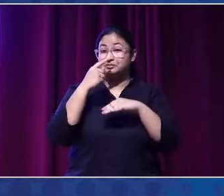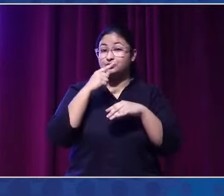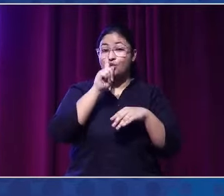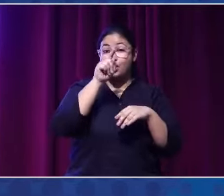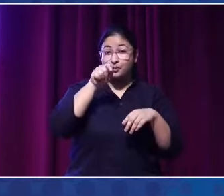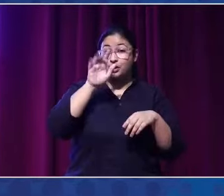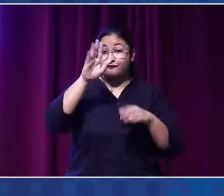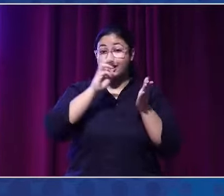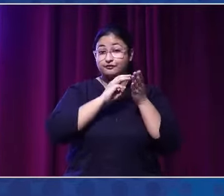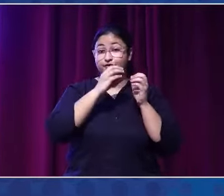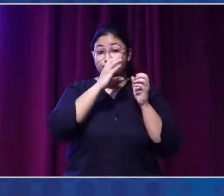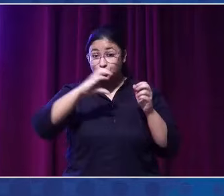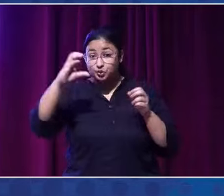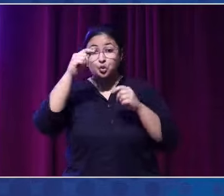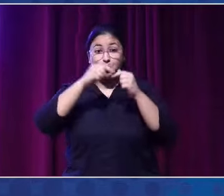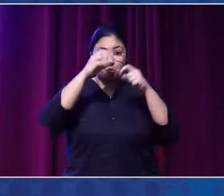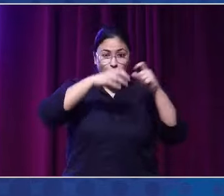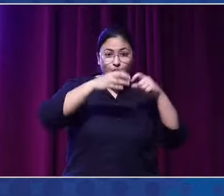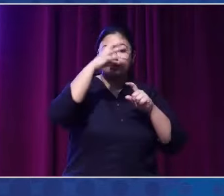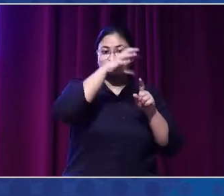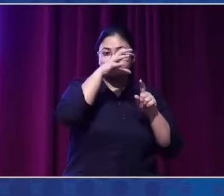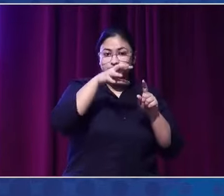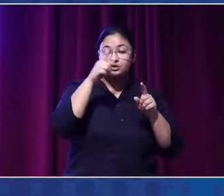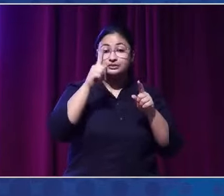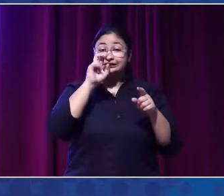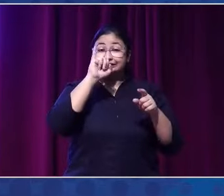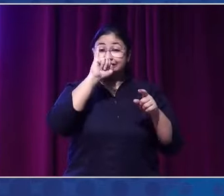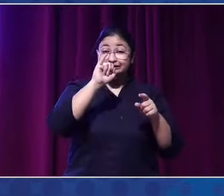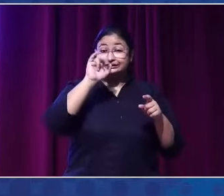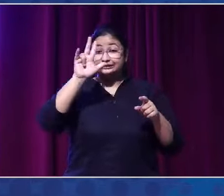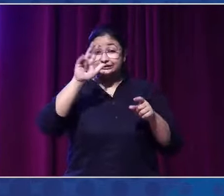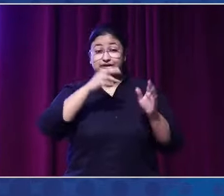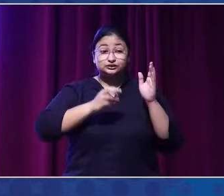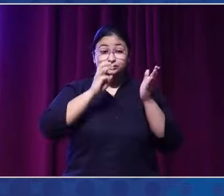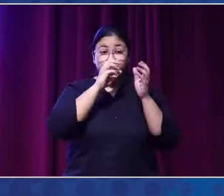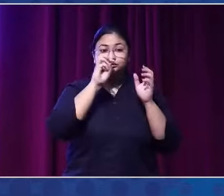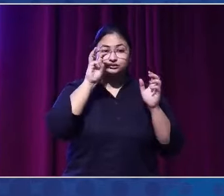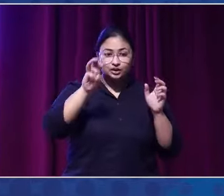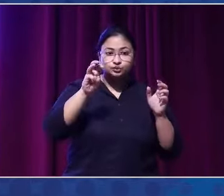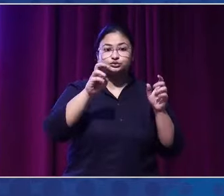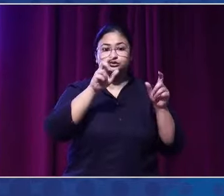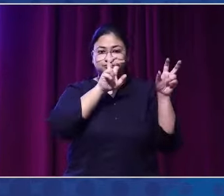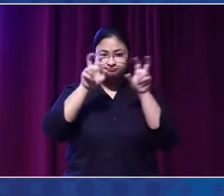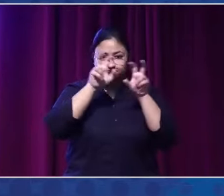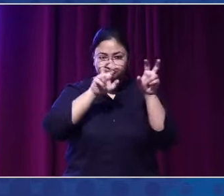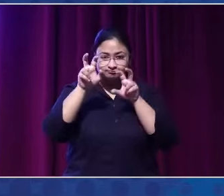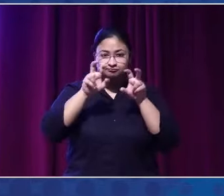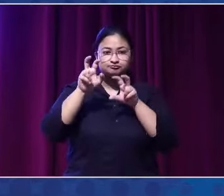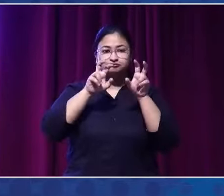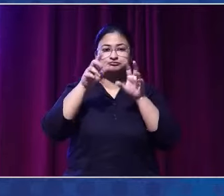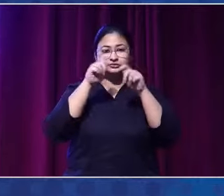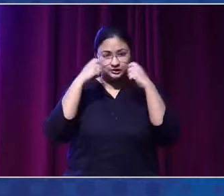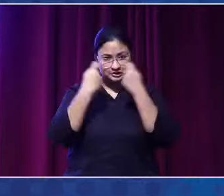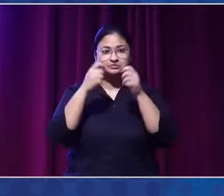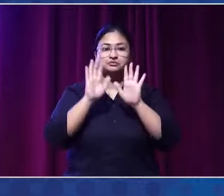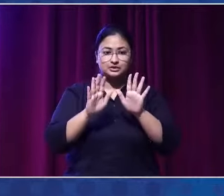and security personals, but there were around 68,000 monitoring teams. वो क्या कर रही थी ये भी मैं आगे बताऊंगा आपको।